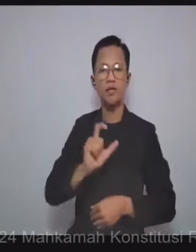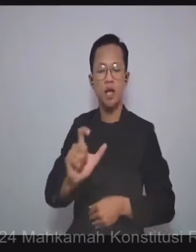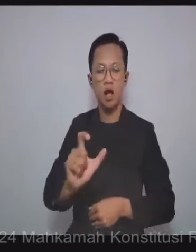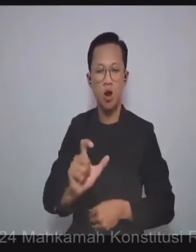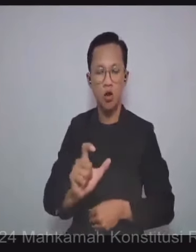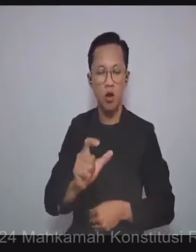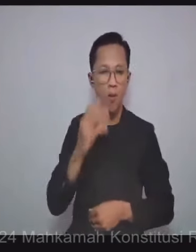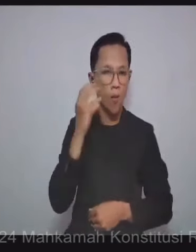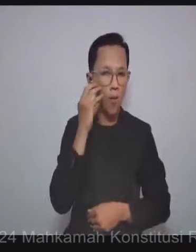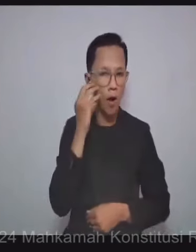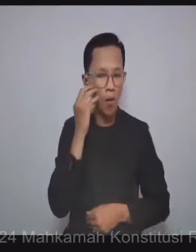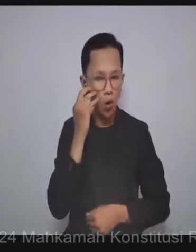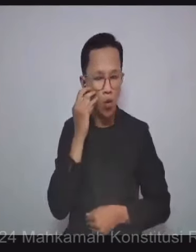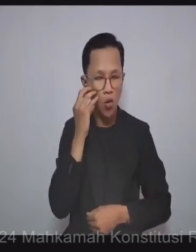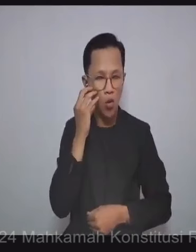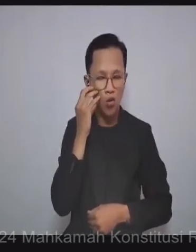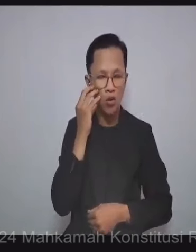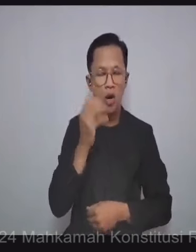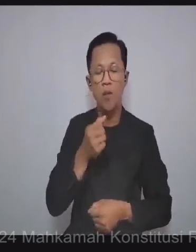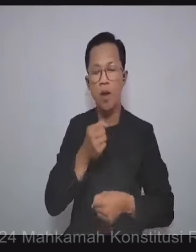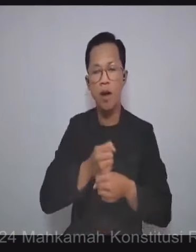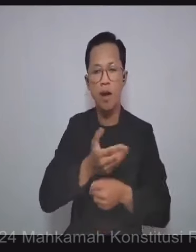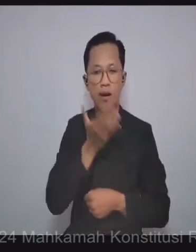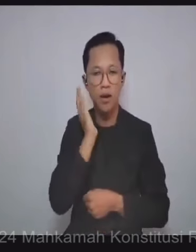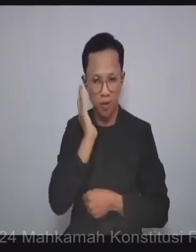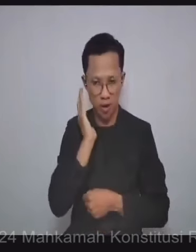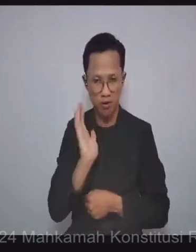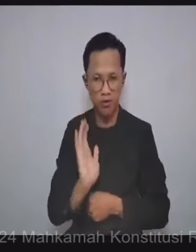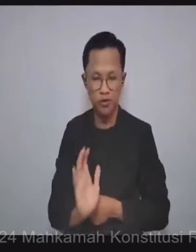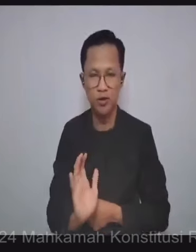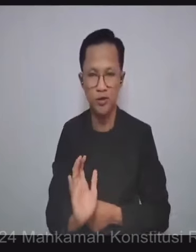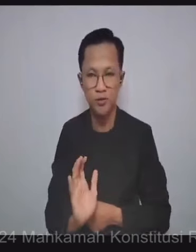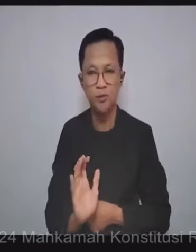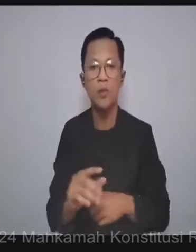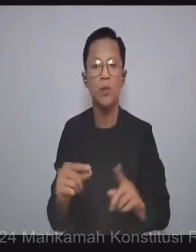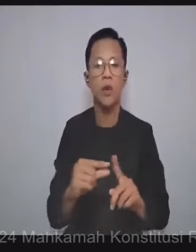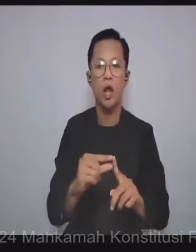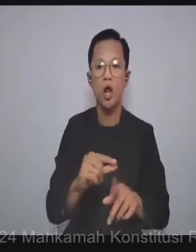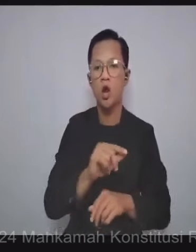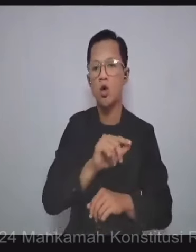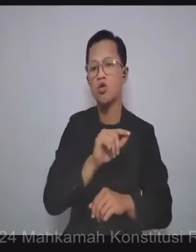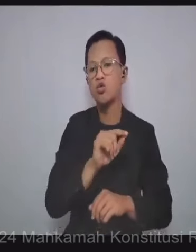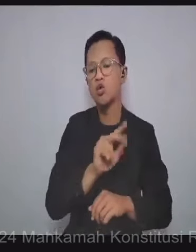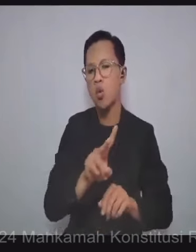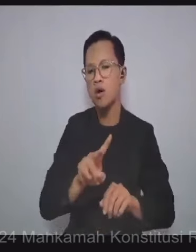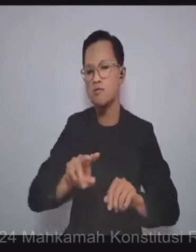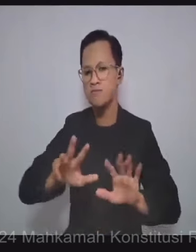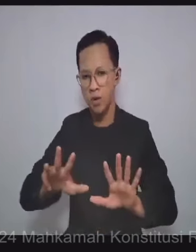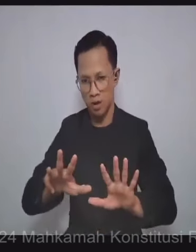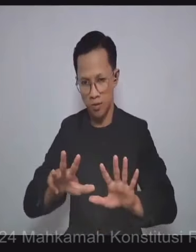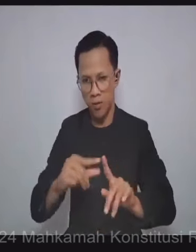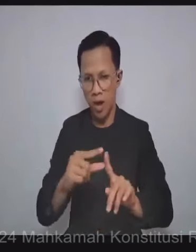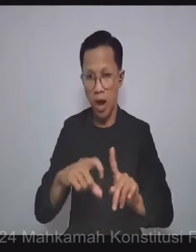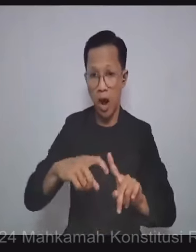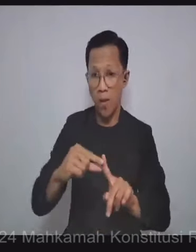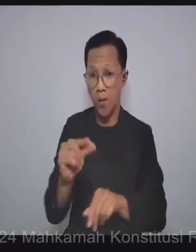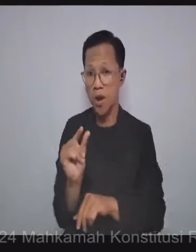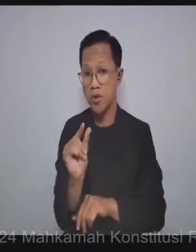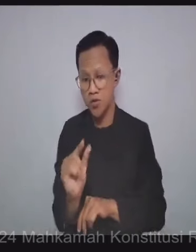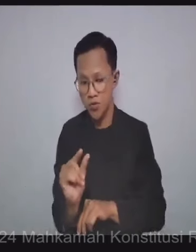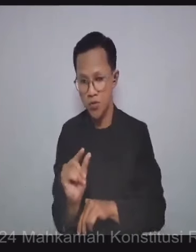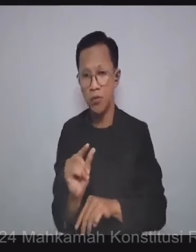PKPU 19 tahun 2023 di mana dalam pasal 29 ayat 1 PKPU aquo menyatakan bahwa